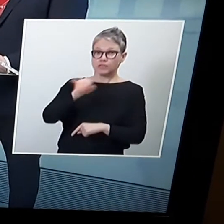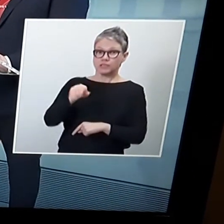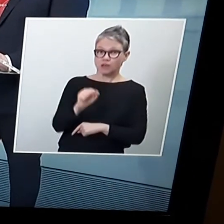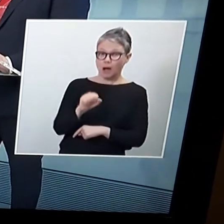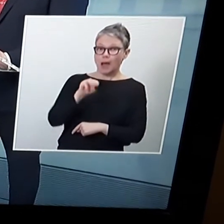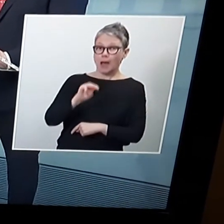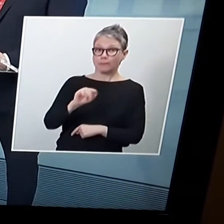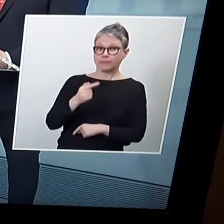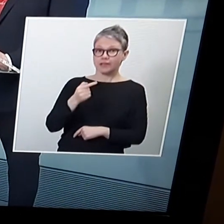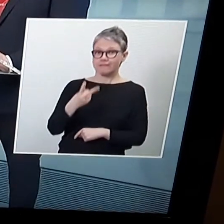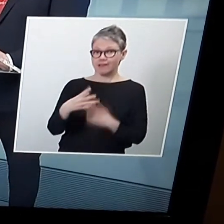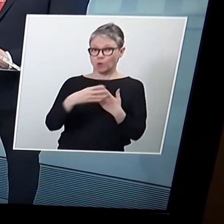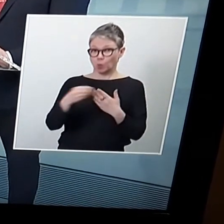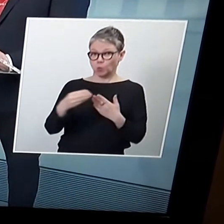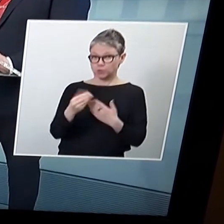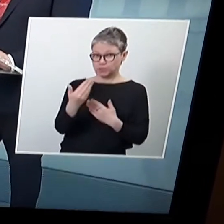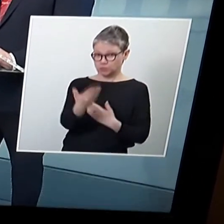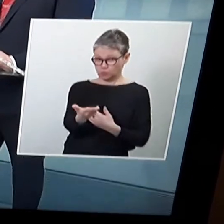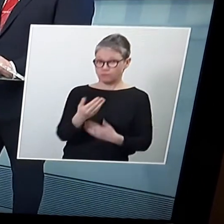Ole hyvä.